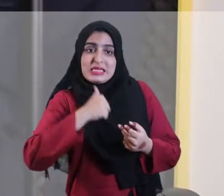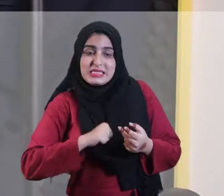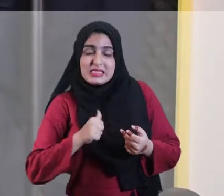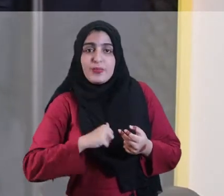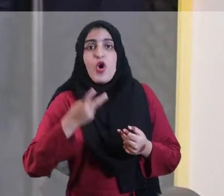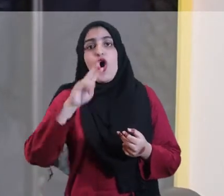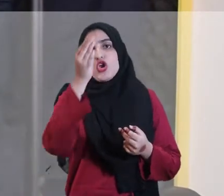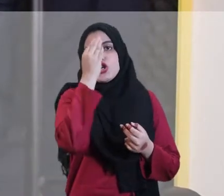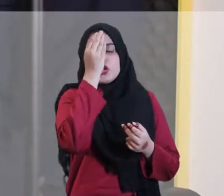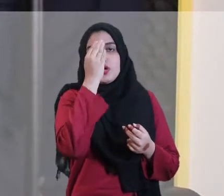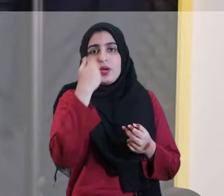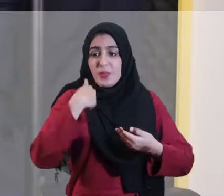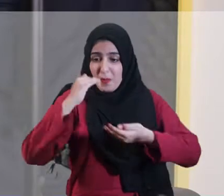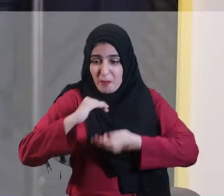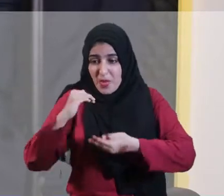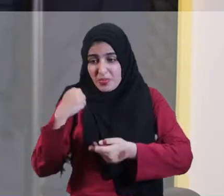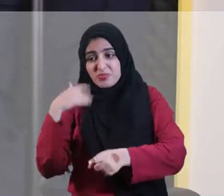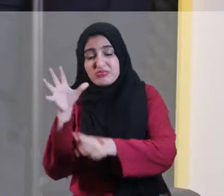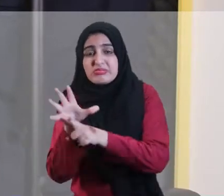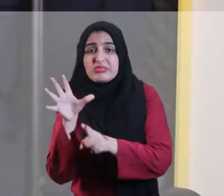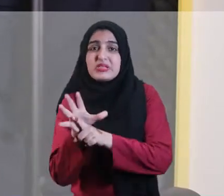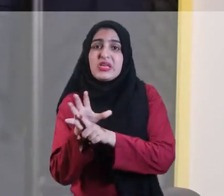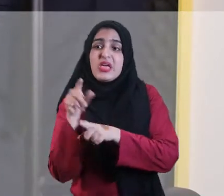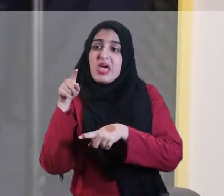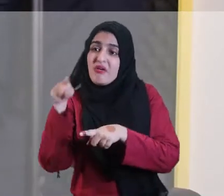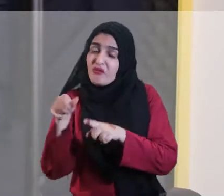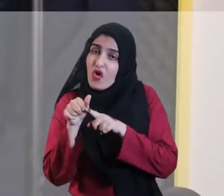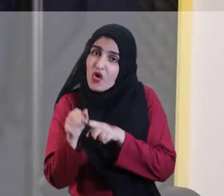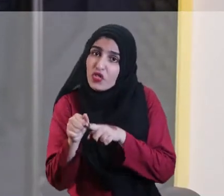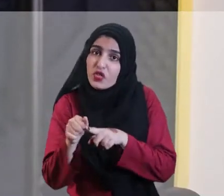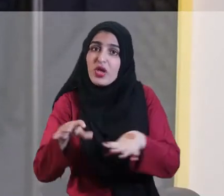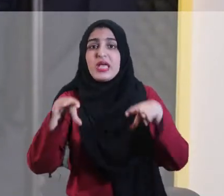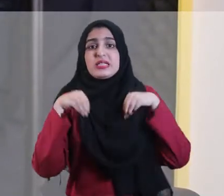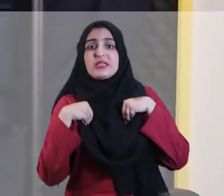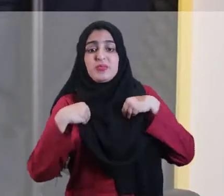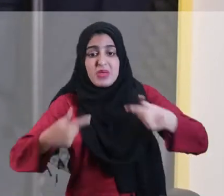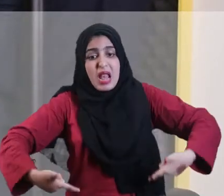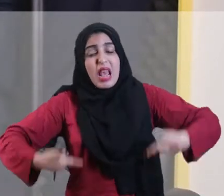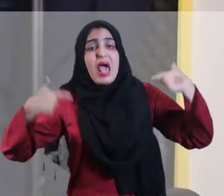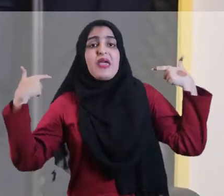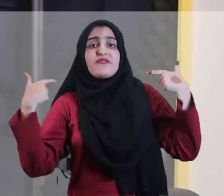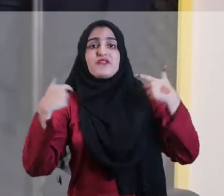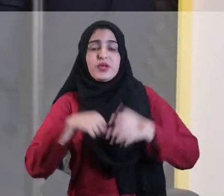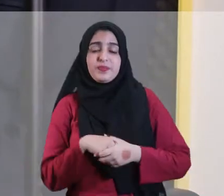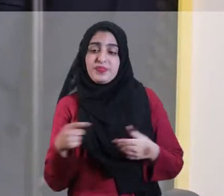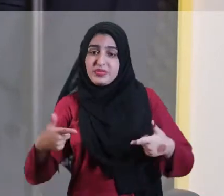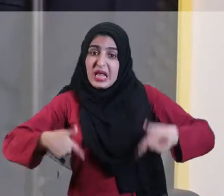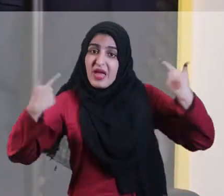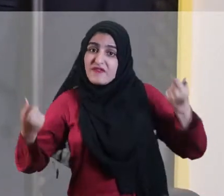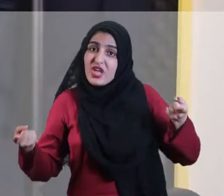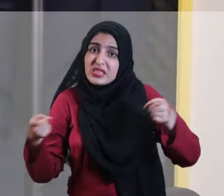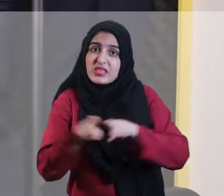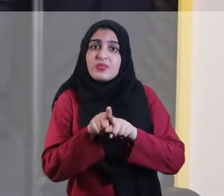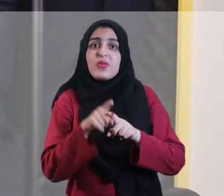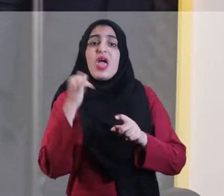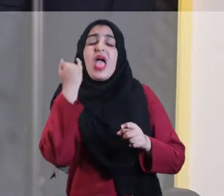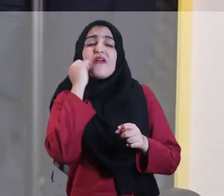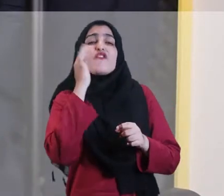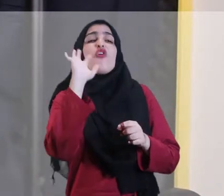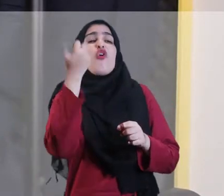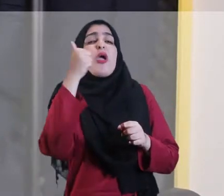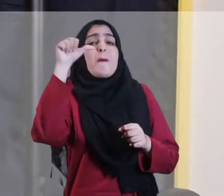वह मैं अपने औलाद को भी समझाता हूं कि यह है वह टूल्स जो आपको दिए गए हैं जिंदगी गुजारने के वेदर समय